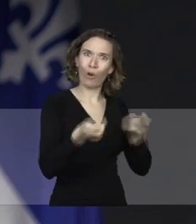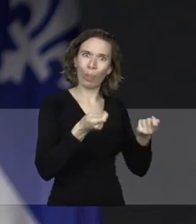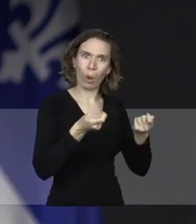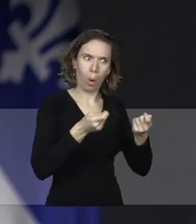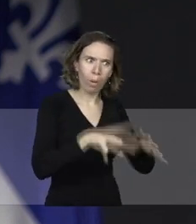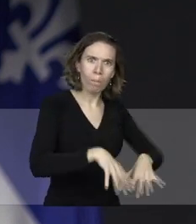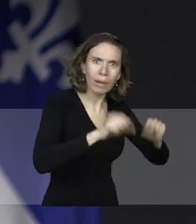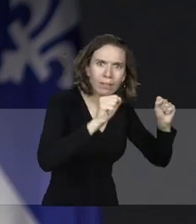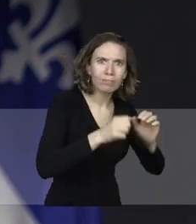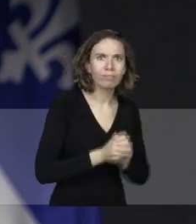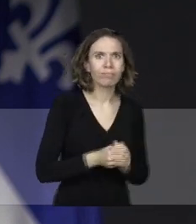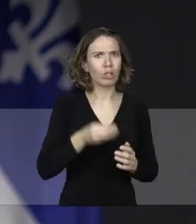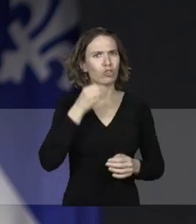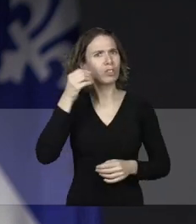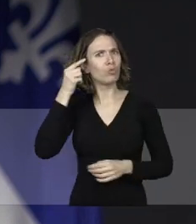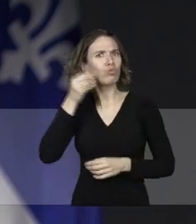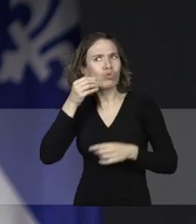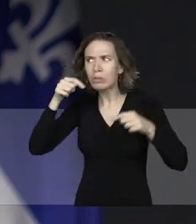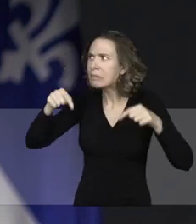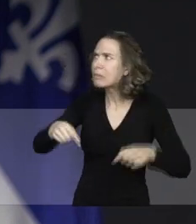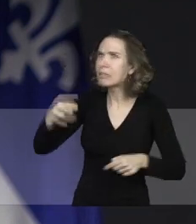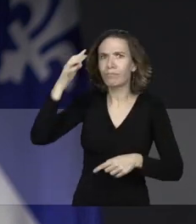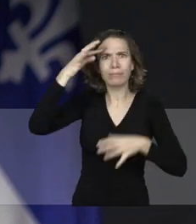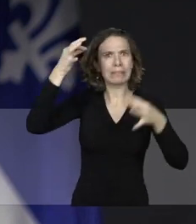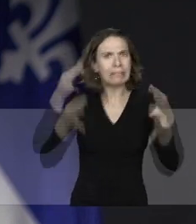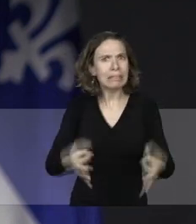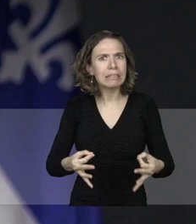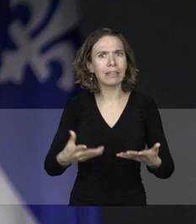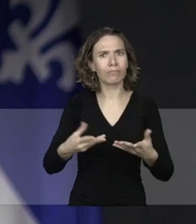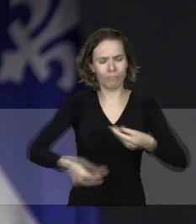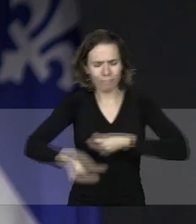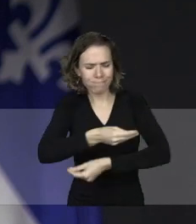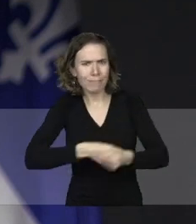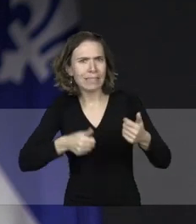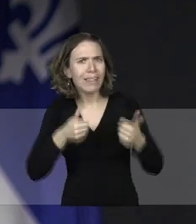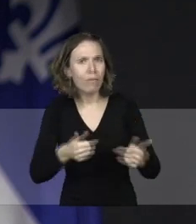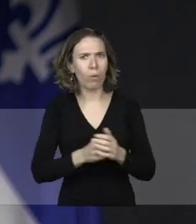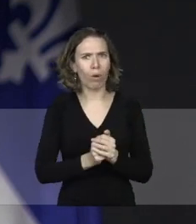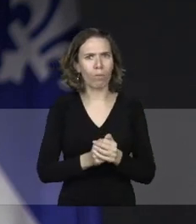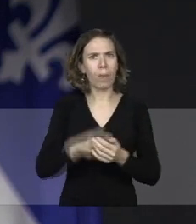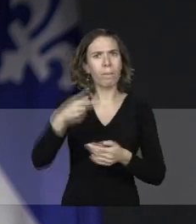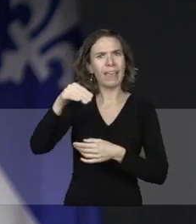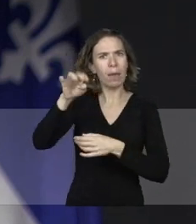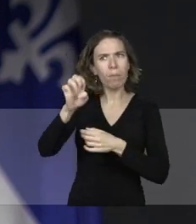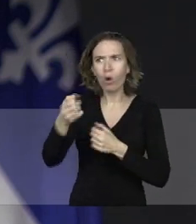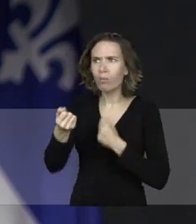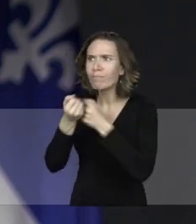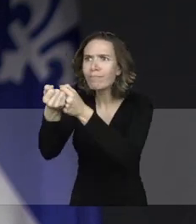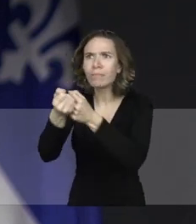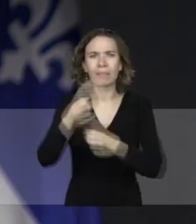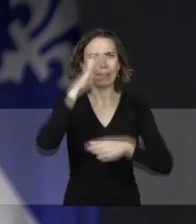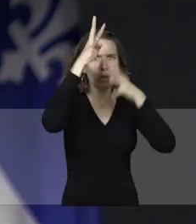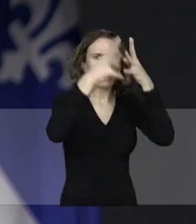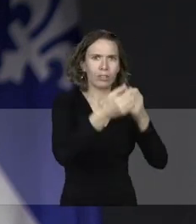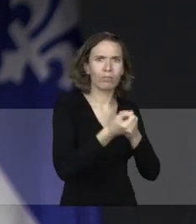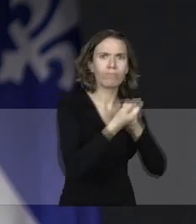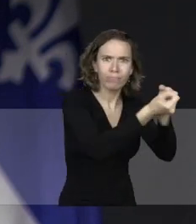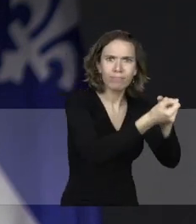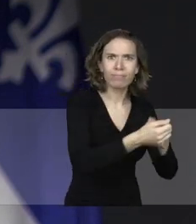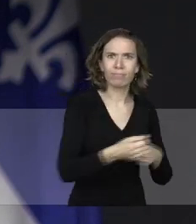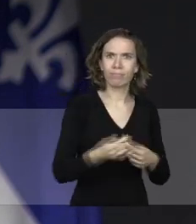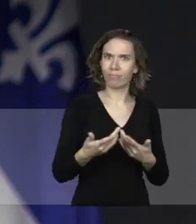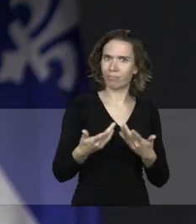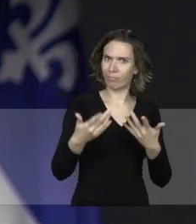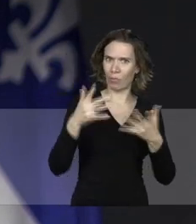pétrole nous voulons être maître et Pr chez nous nous avons commencé à investir en innovation et appuyer nos PME nous accompagnons nos